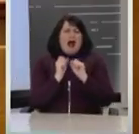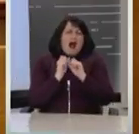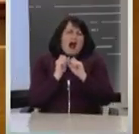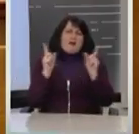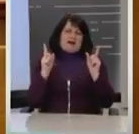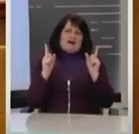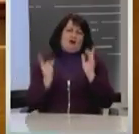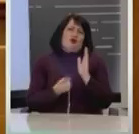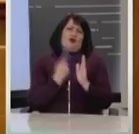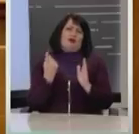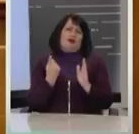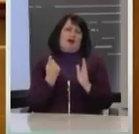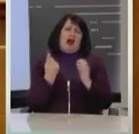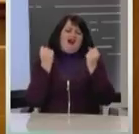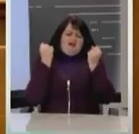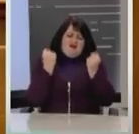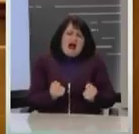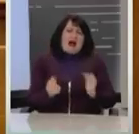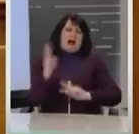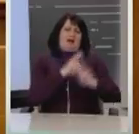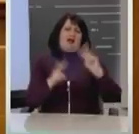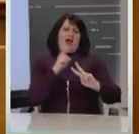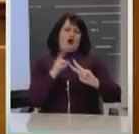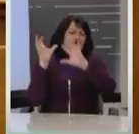ακραίο καιρικό φαινόμενο.